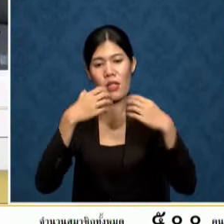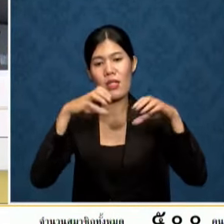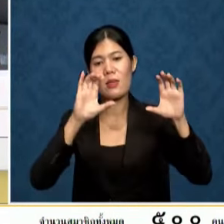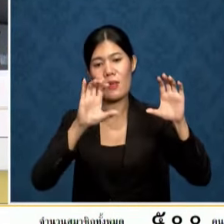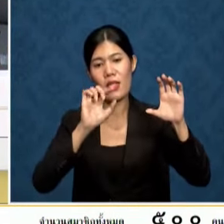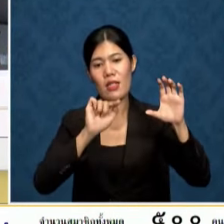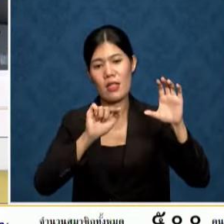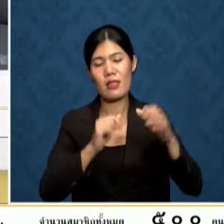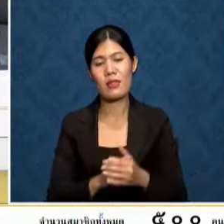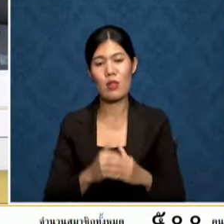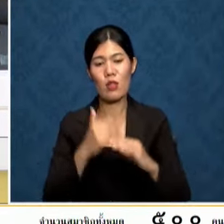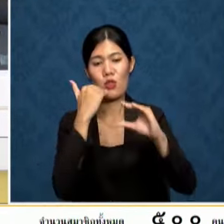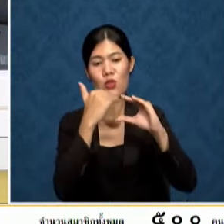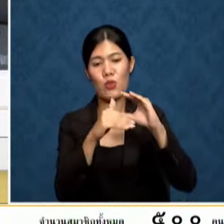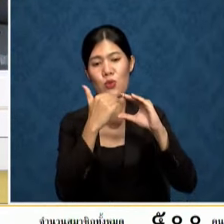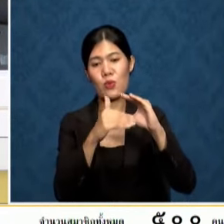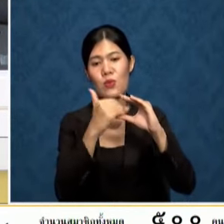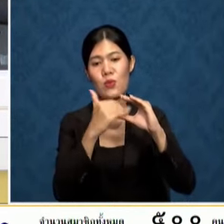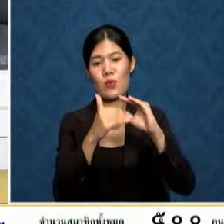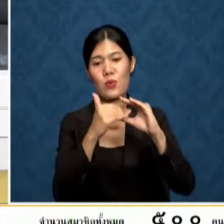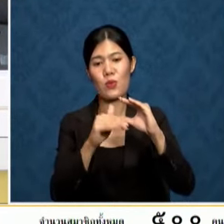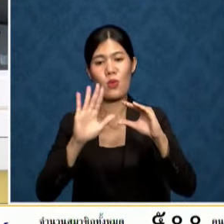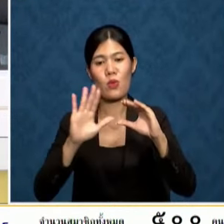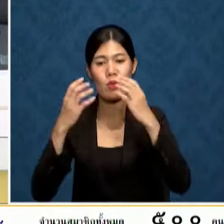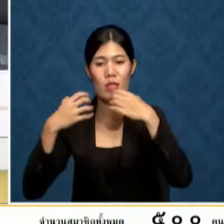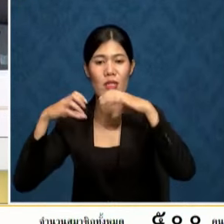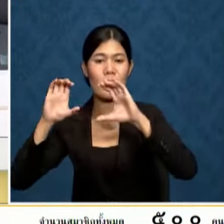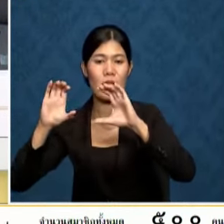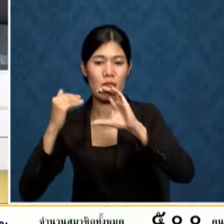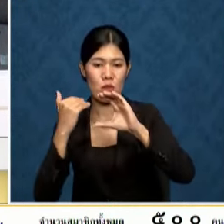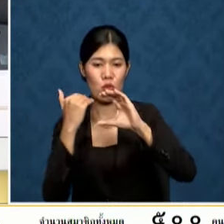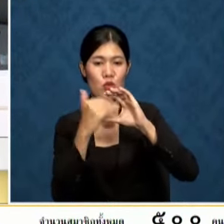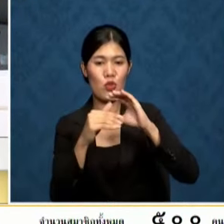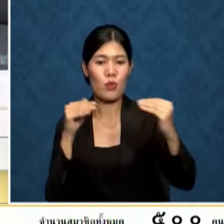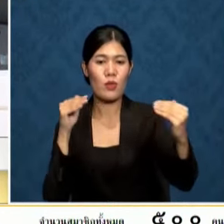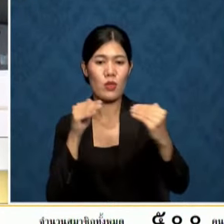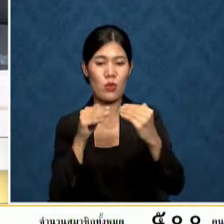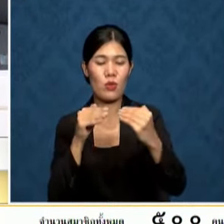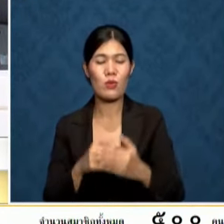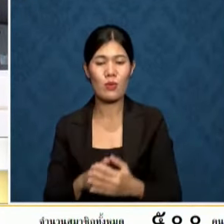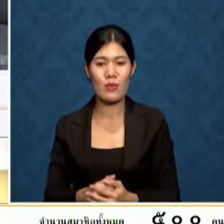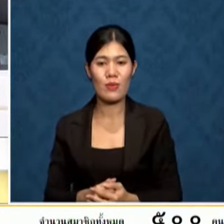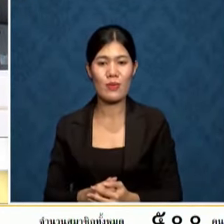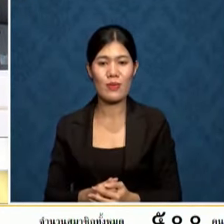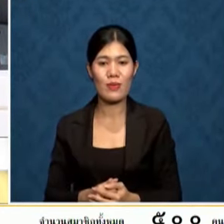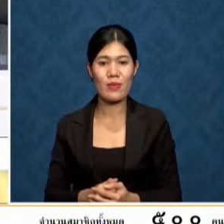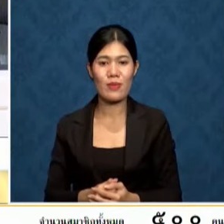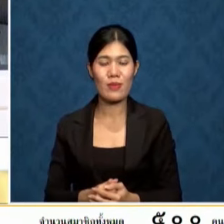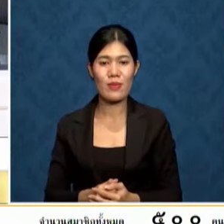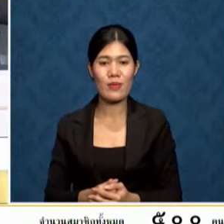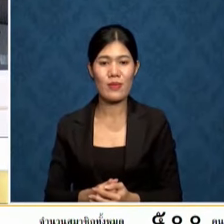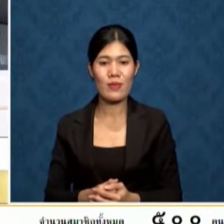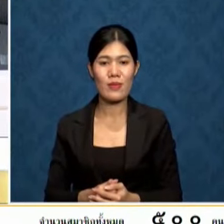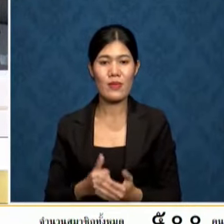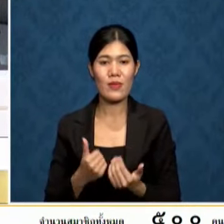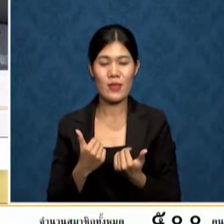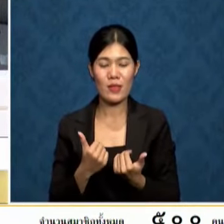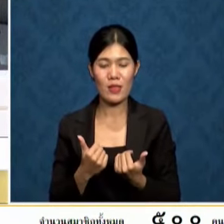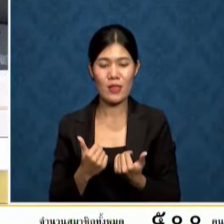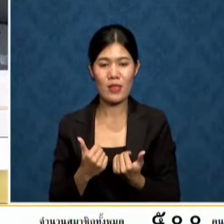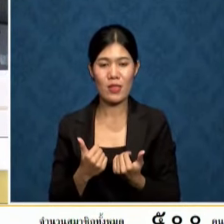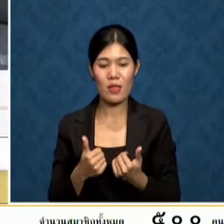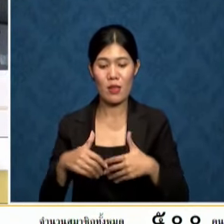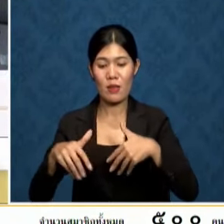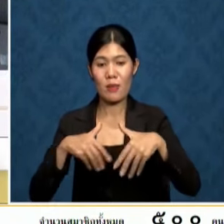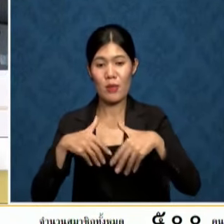จะจะส่งผ่านข้อความส่งผ่านข้อมูลส่งผ่านคำถามไปยังพี่น้องประชาชนมันจะเป็นกลไกที่จะทำให้พี่น้อง